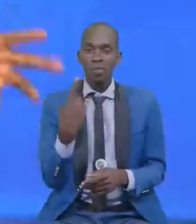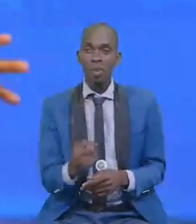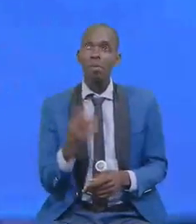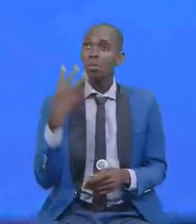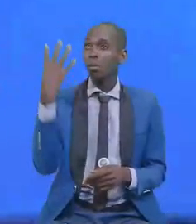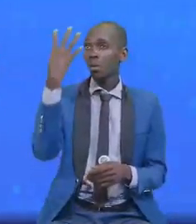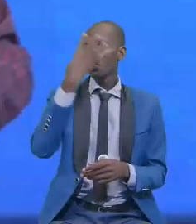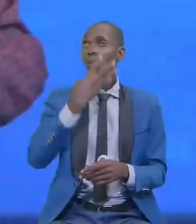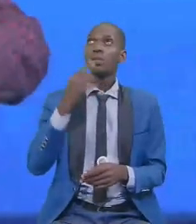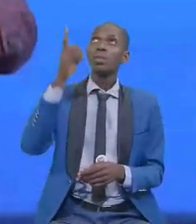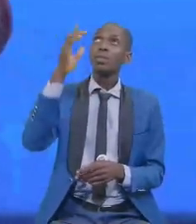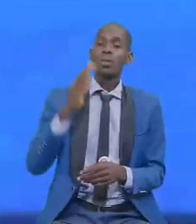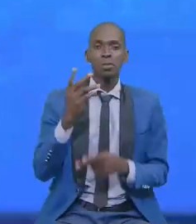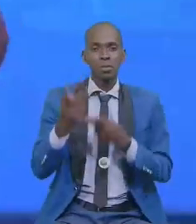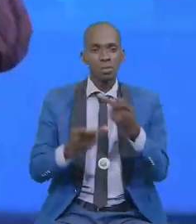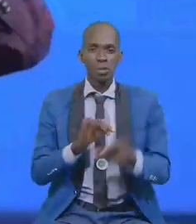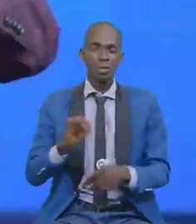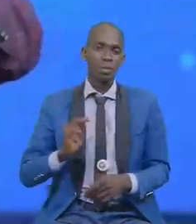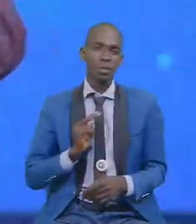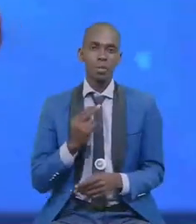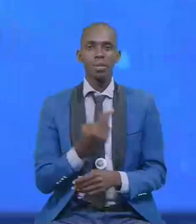le grand glorieux Dieu qui nous visite.